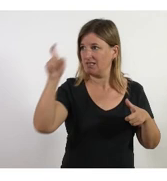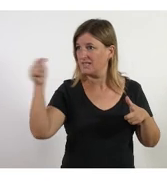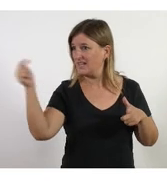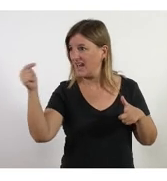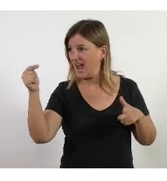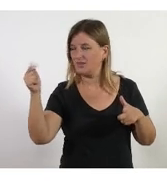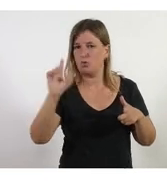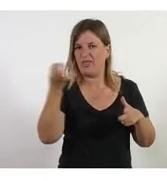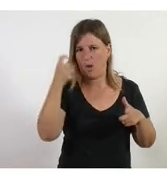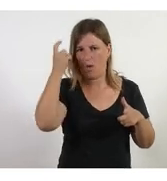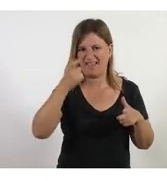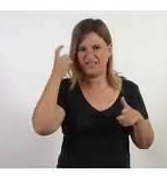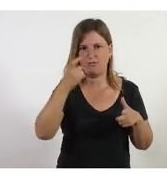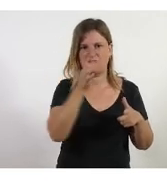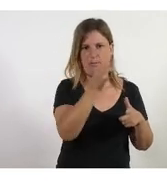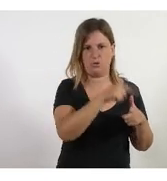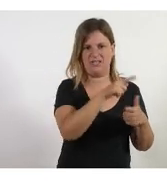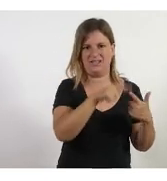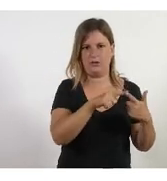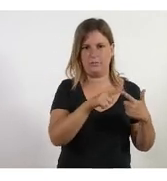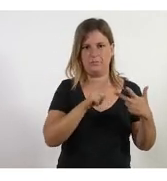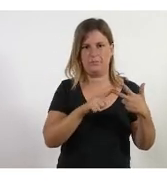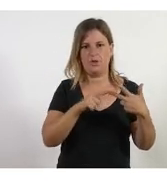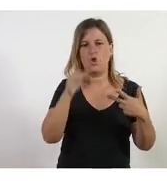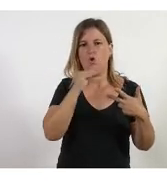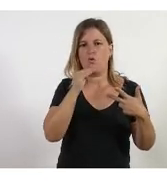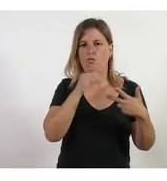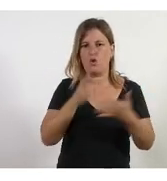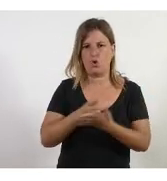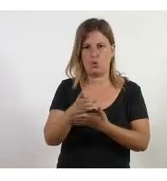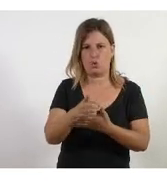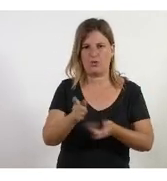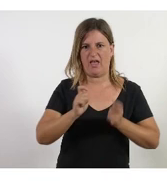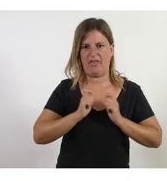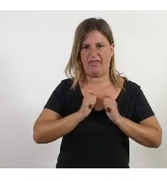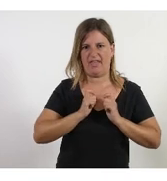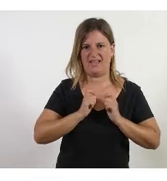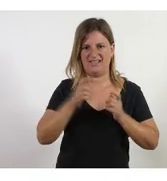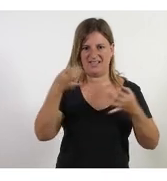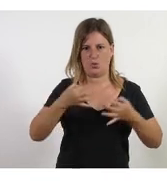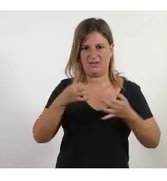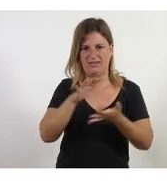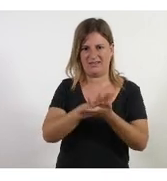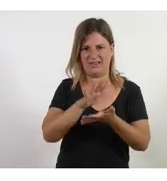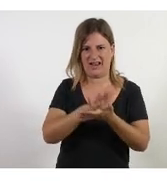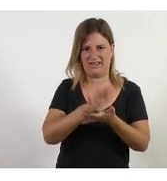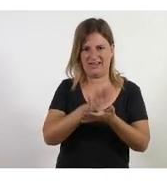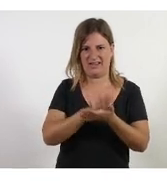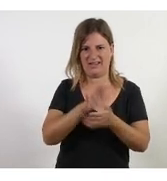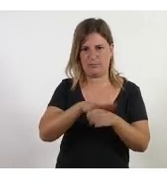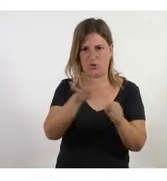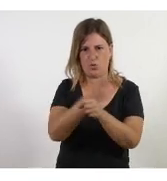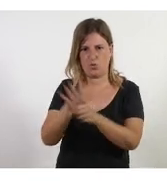en veure lo positiu de les coses. Crear un full de ruta, perquè em dóna seguretat i tranquil·litat que puc fer front a les meves